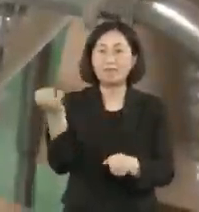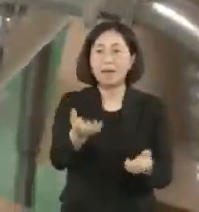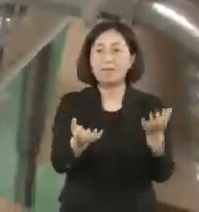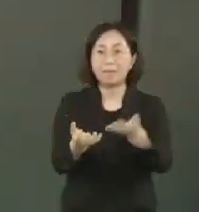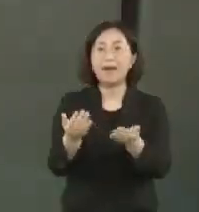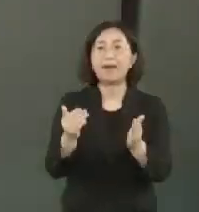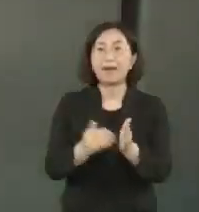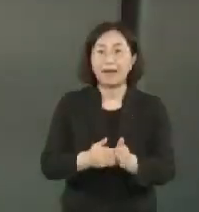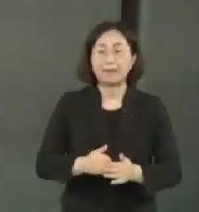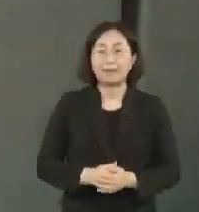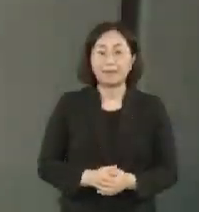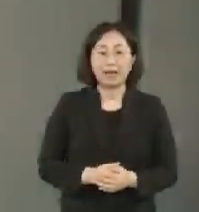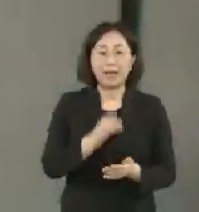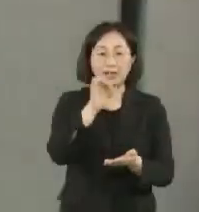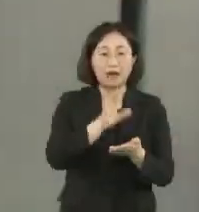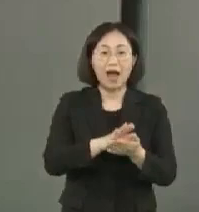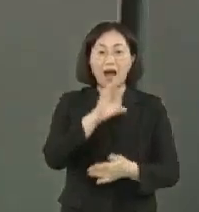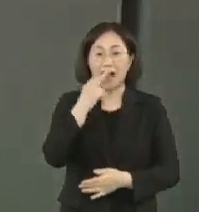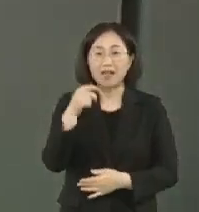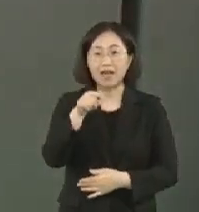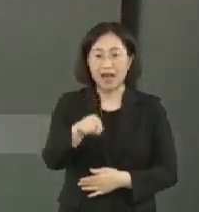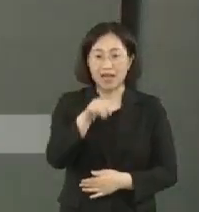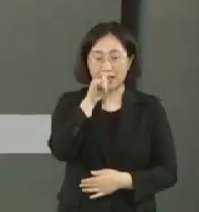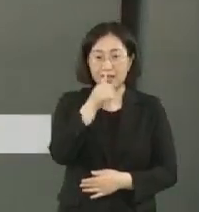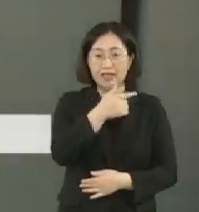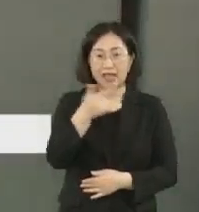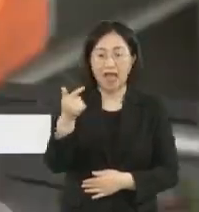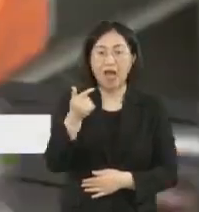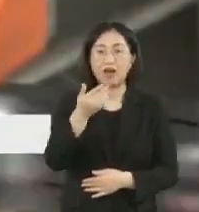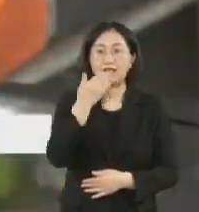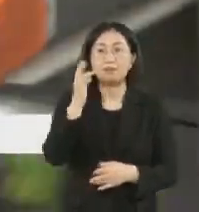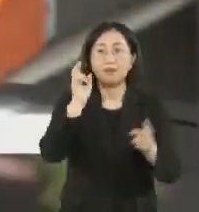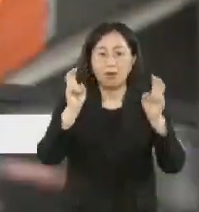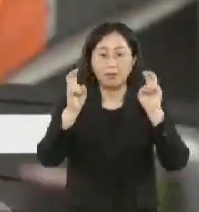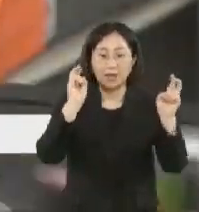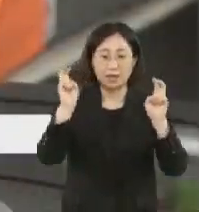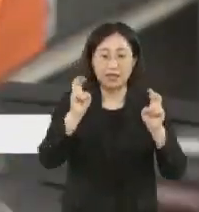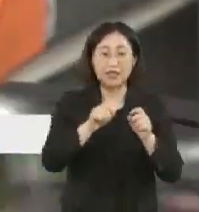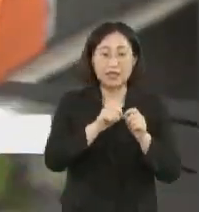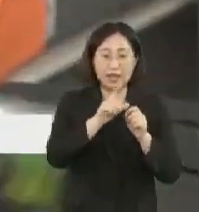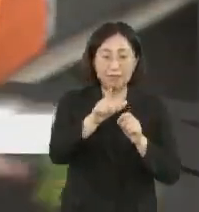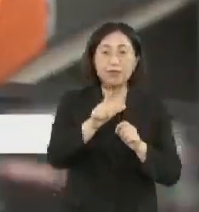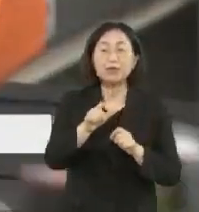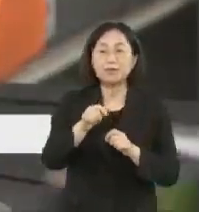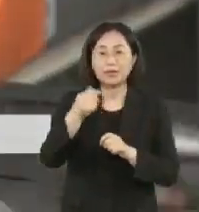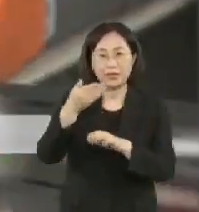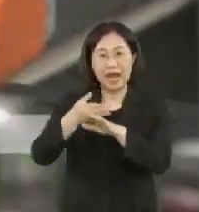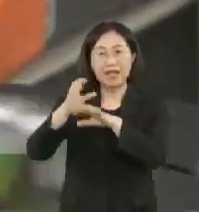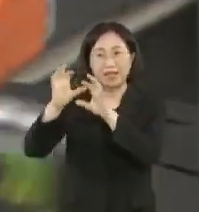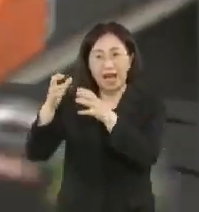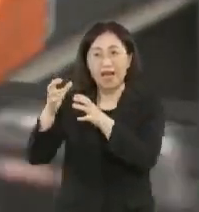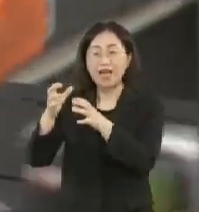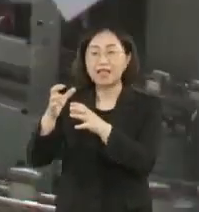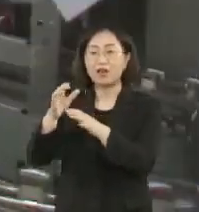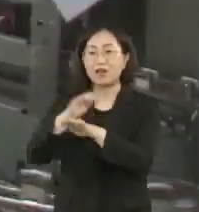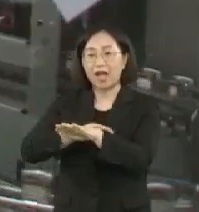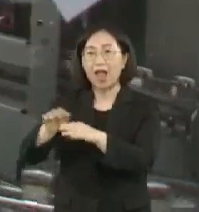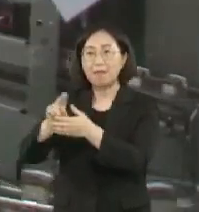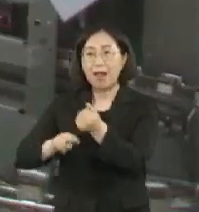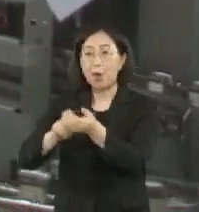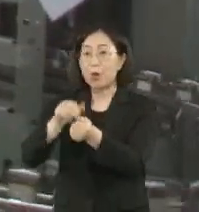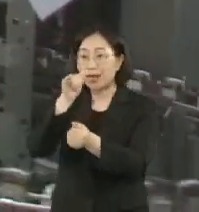상태입니다 천안과 아산의 자리잡고 있는 대형 식품 제조사들은 대부분 해외 인기 브랜드를 생산하고 있어